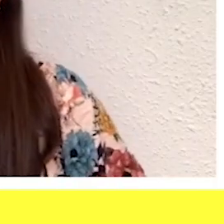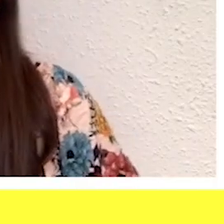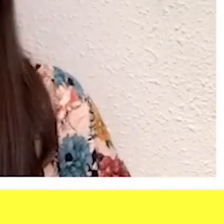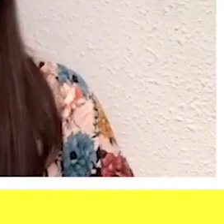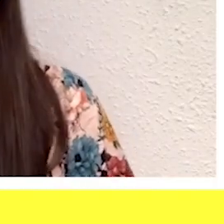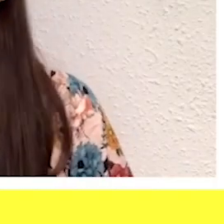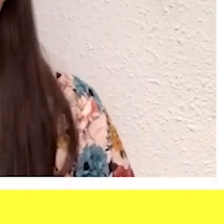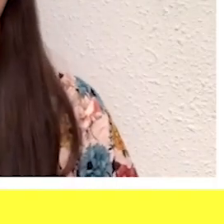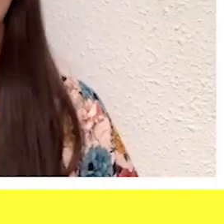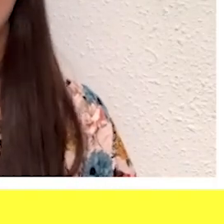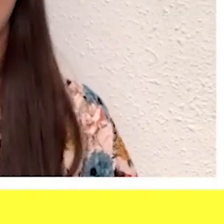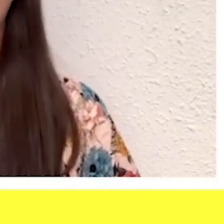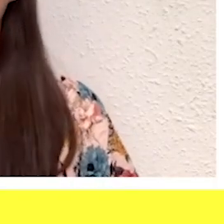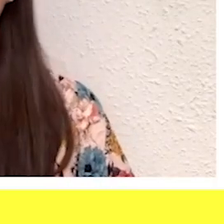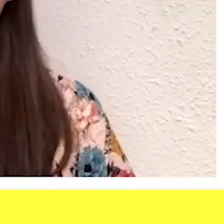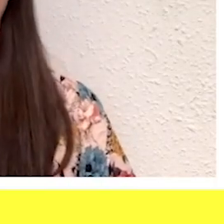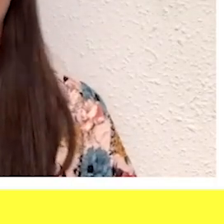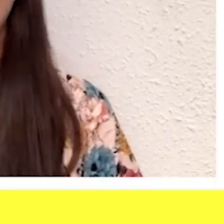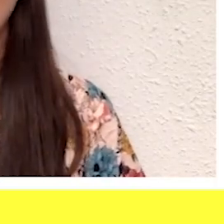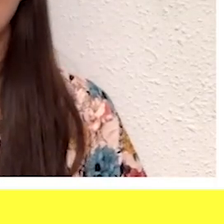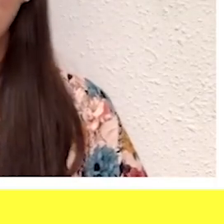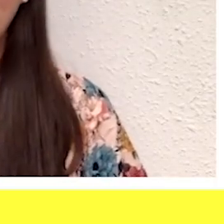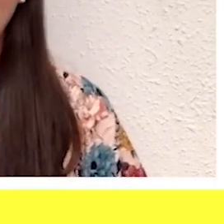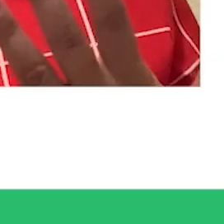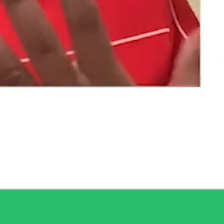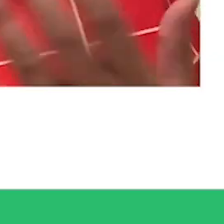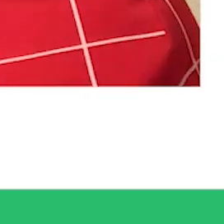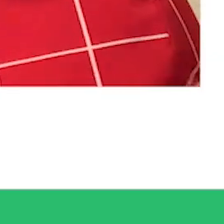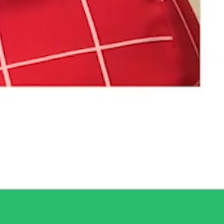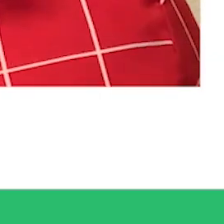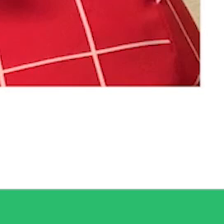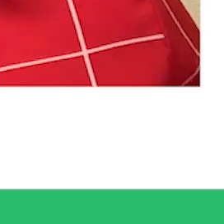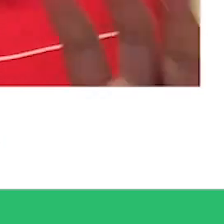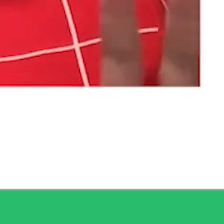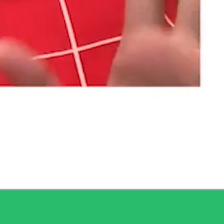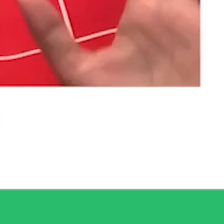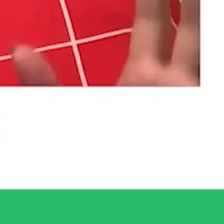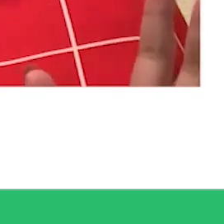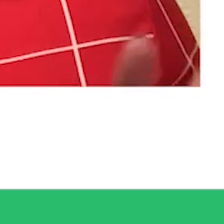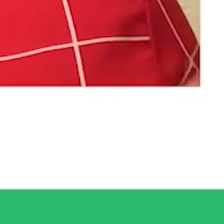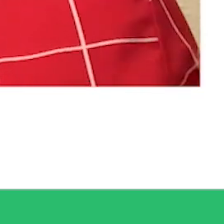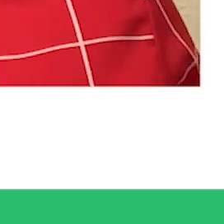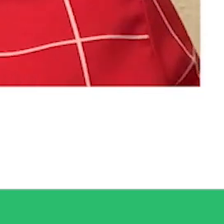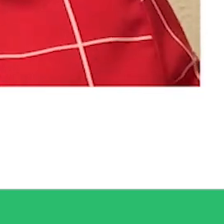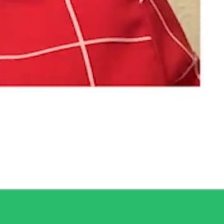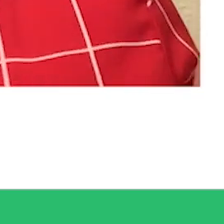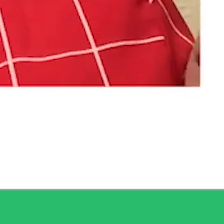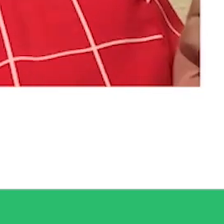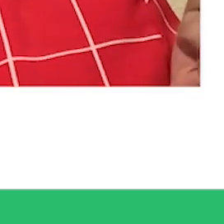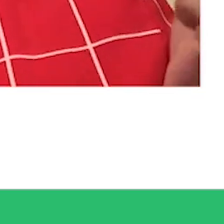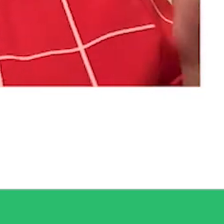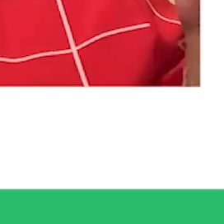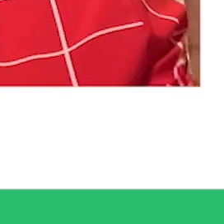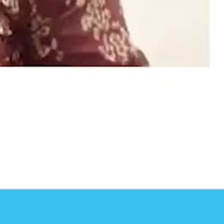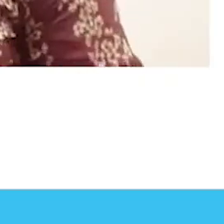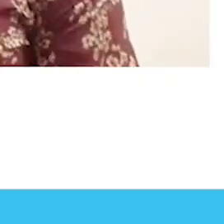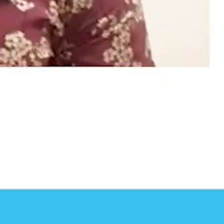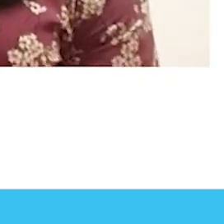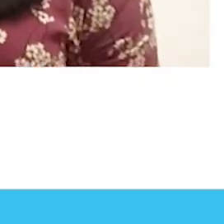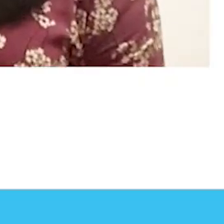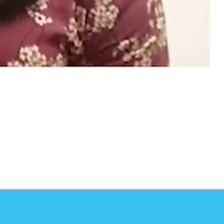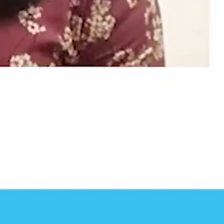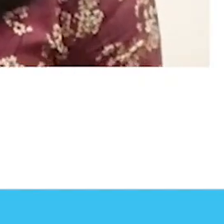forever. Christian Family Organization. We had it together, I see